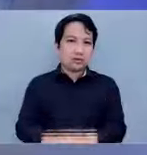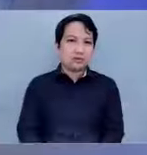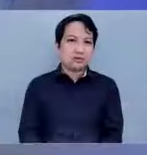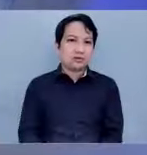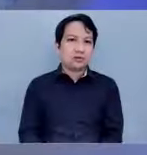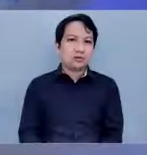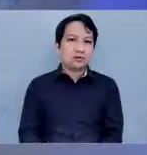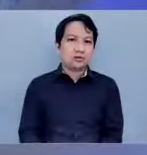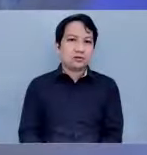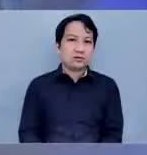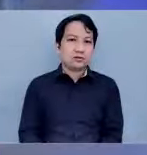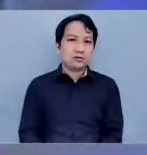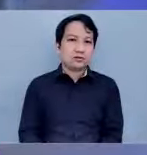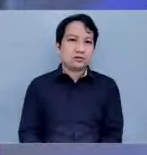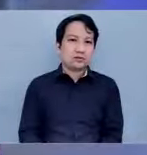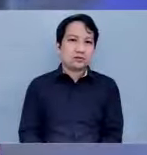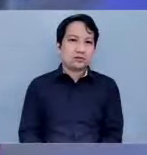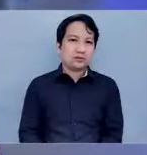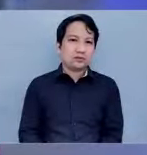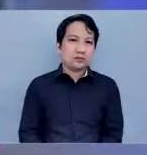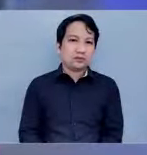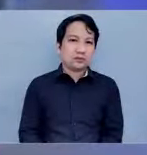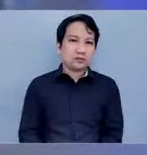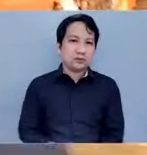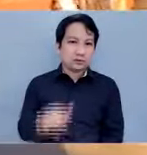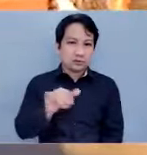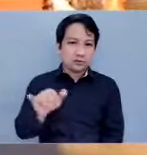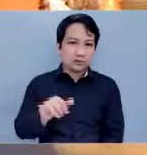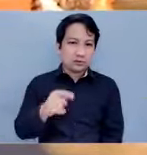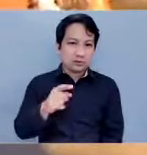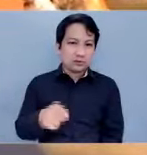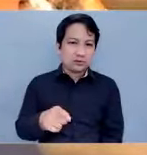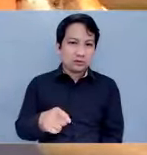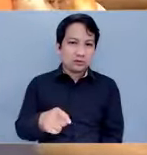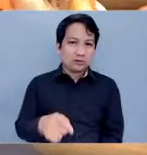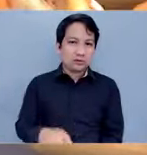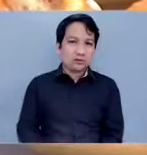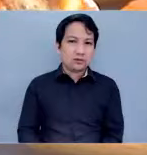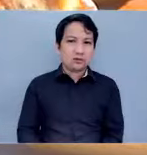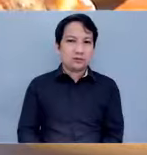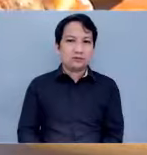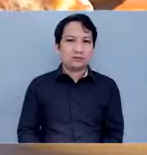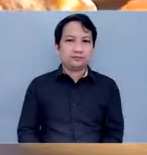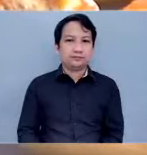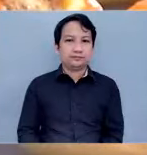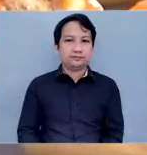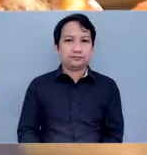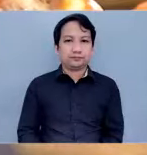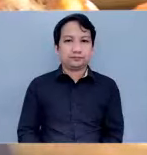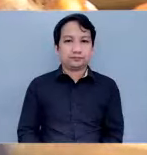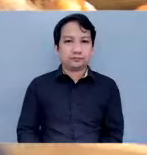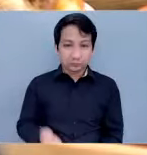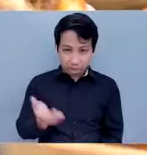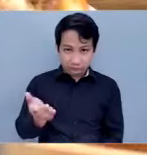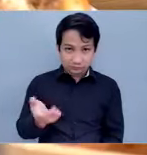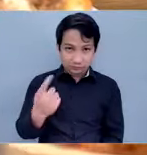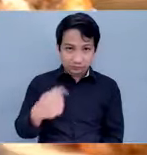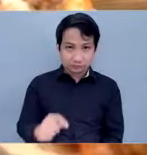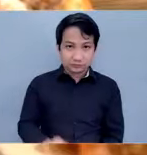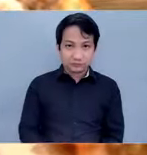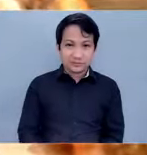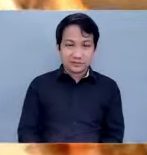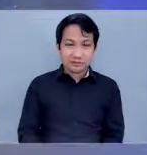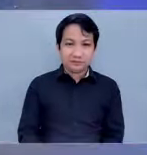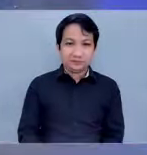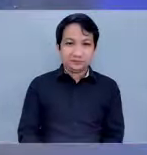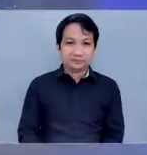mismong nagpakilala sa akin. Same lang po siya yung nandito. Same. Okay, game ano? Try na natin. Tingnan na muna